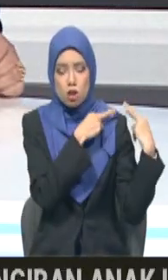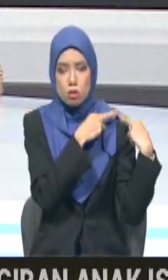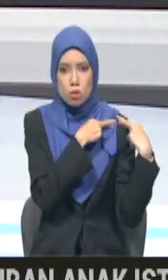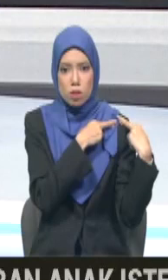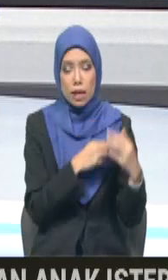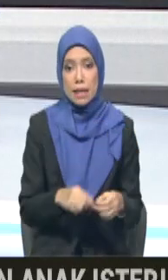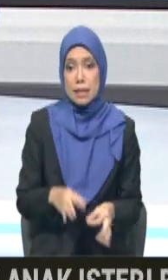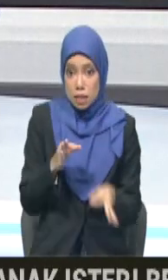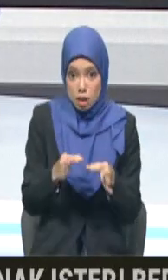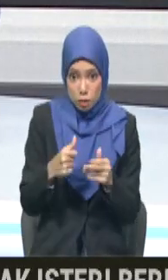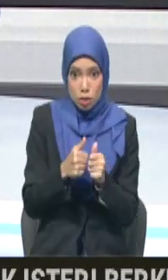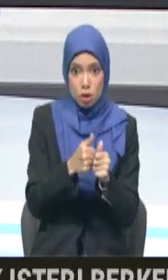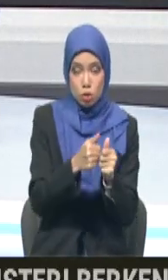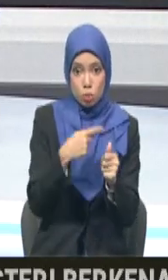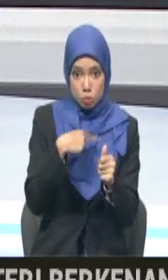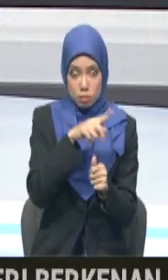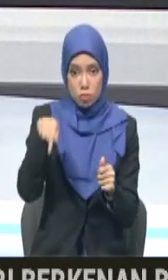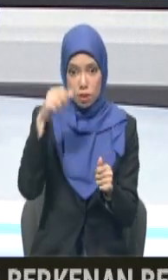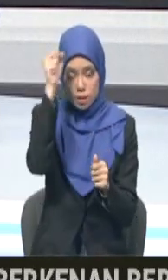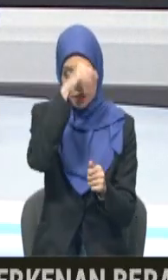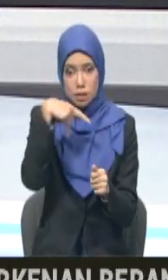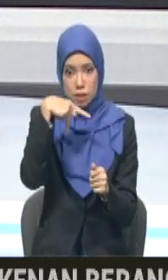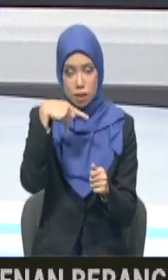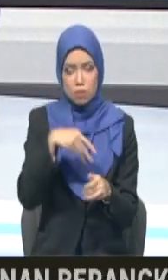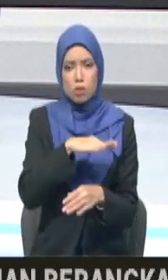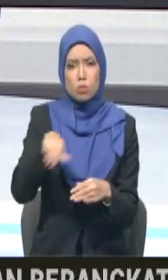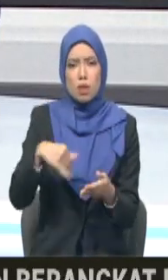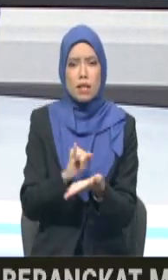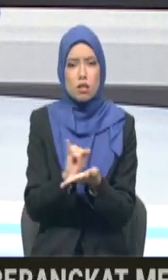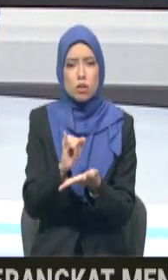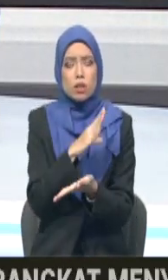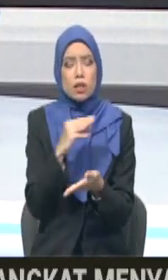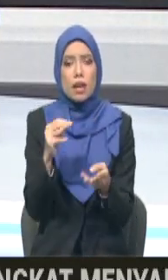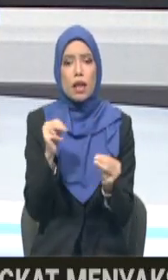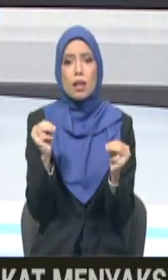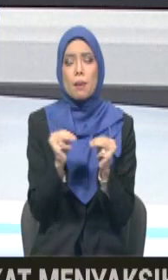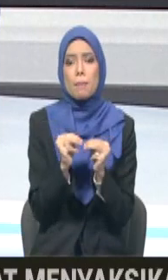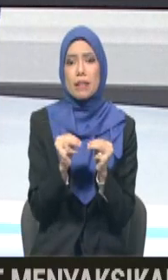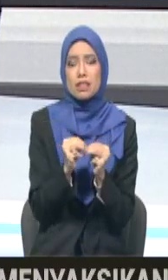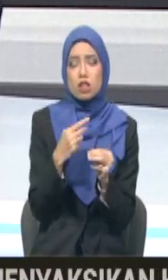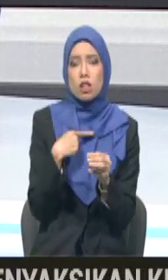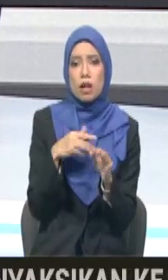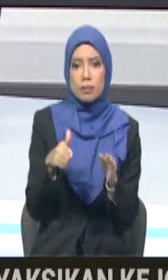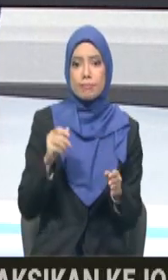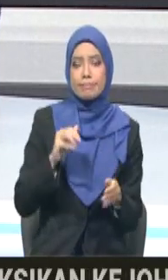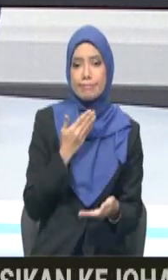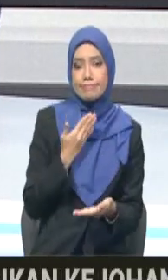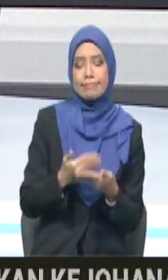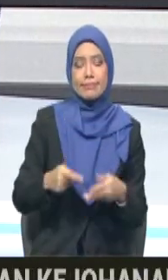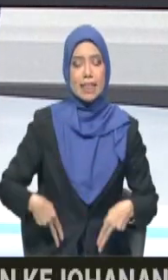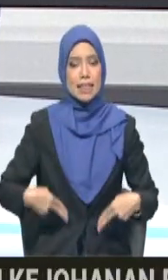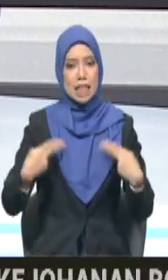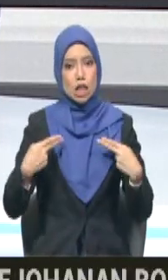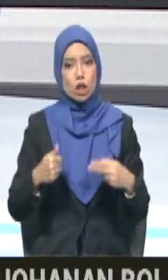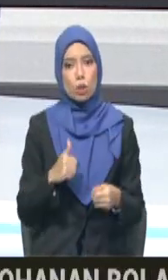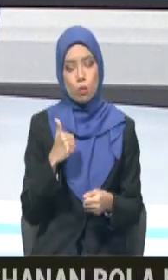diamalkan kehidupan dalam sesebuah institusi atau masyarakat akan lebih bermakna dan Harmoni perkara tersebut antara